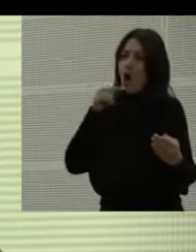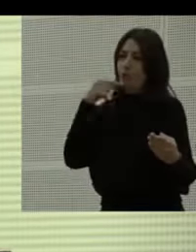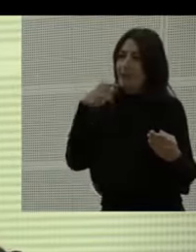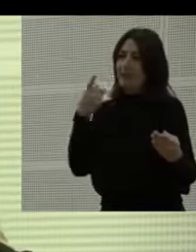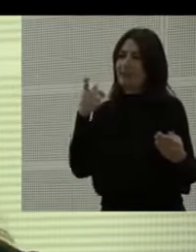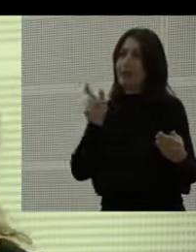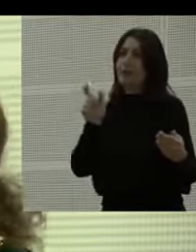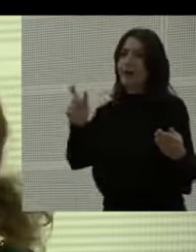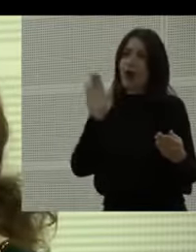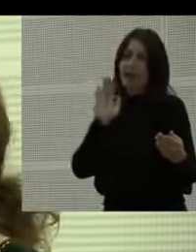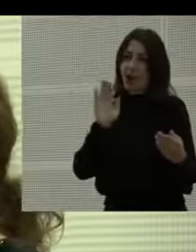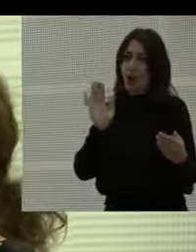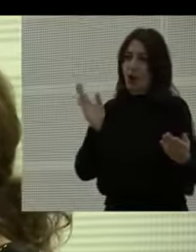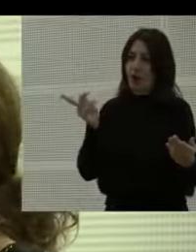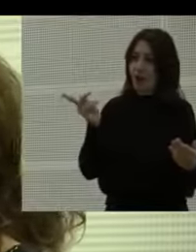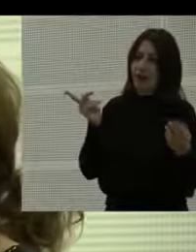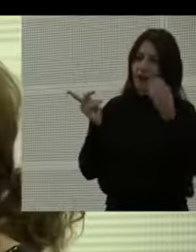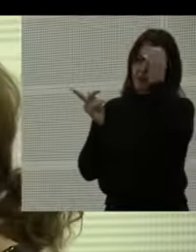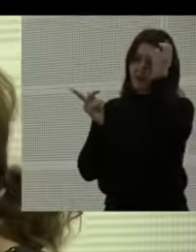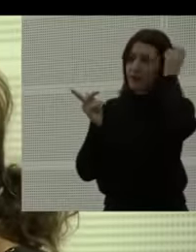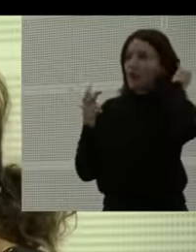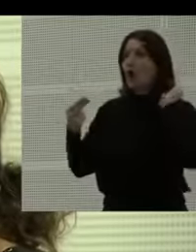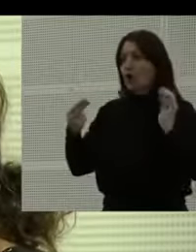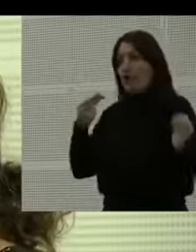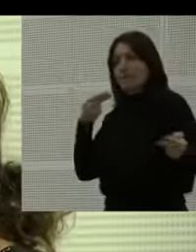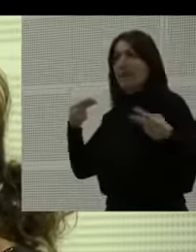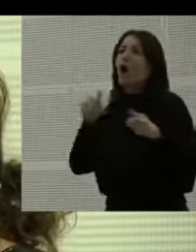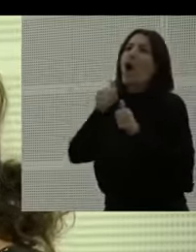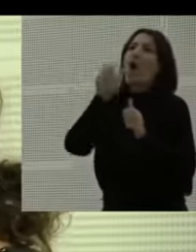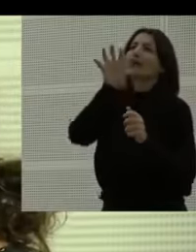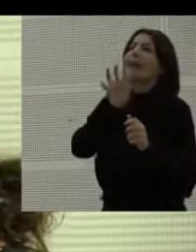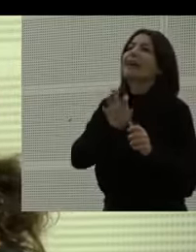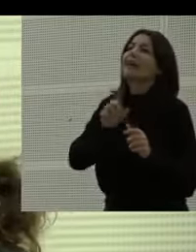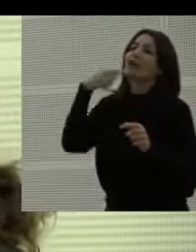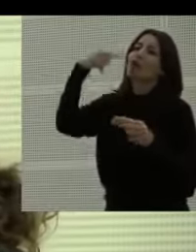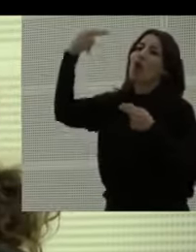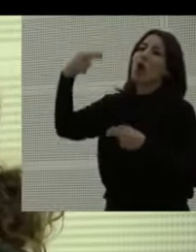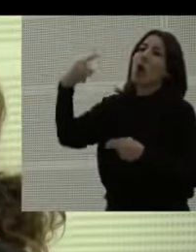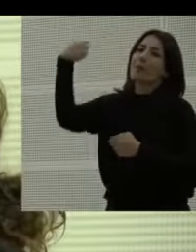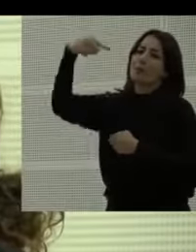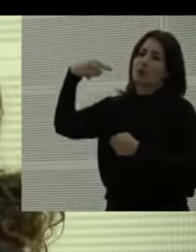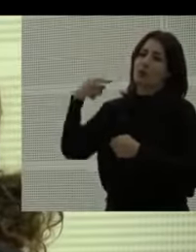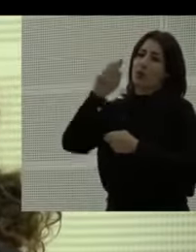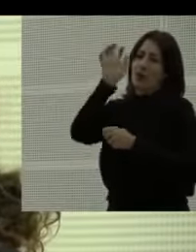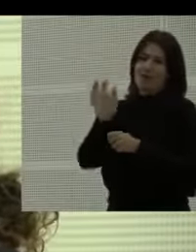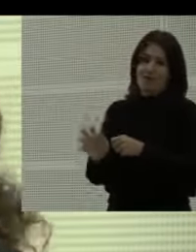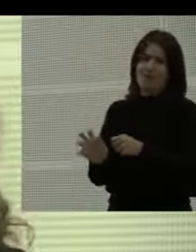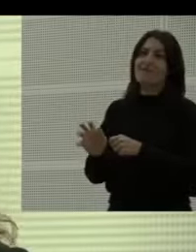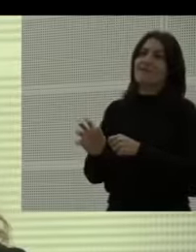perché dovete sapere, c'è ogni regione ha il suo nome, no?